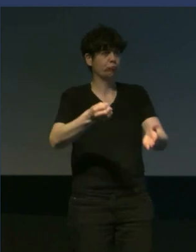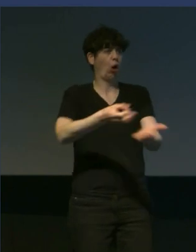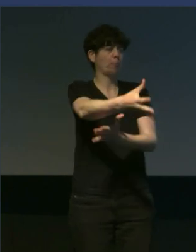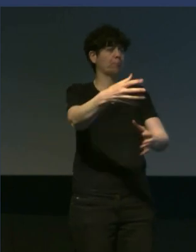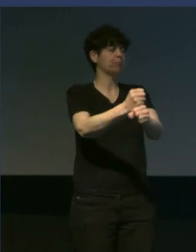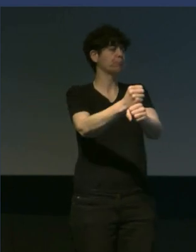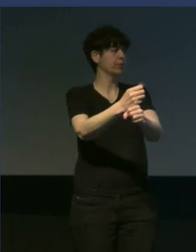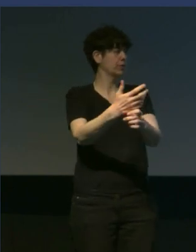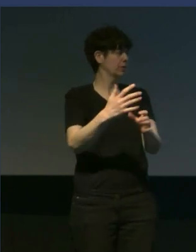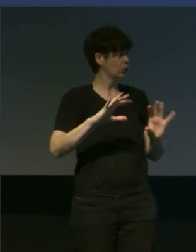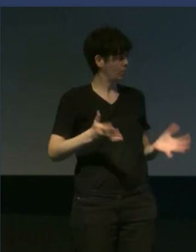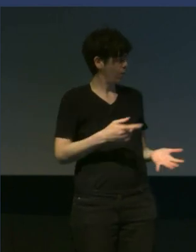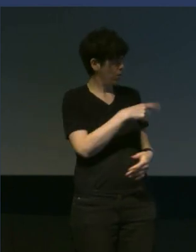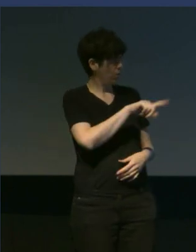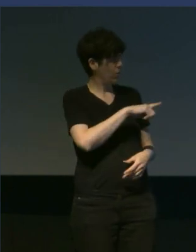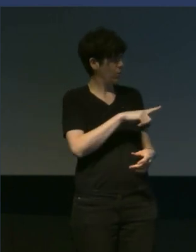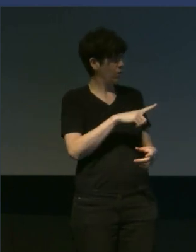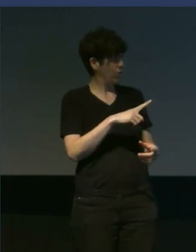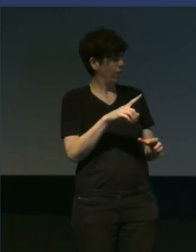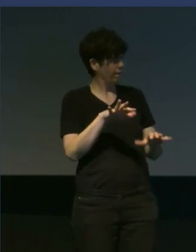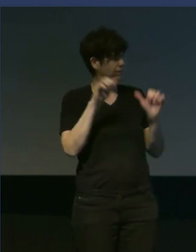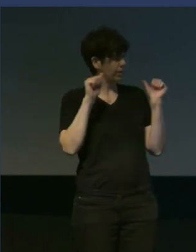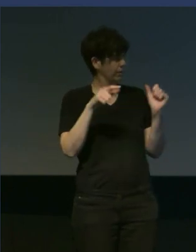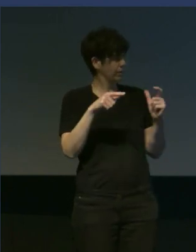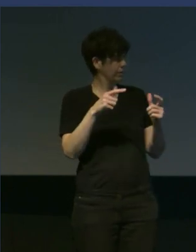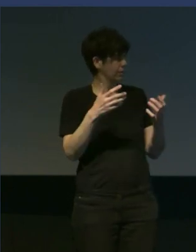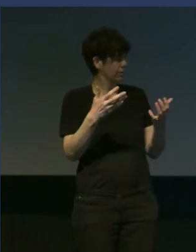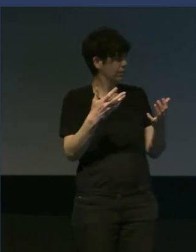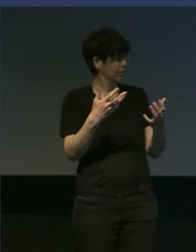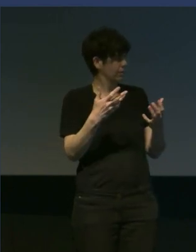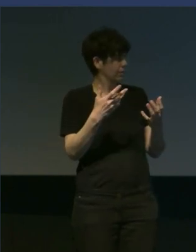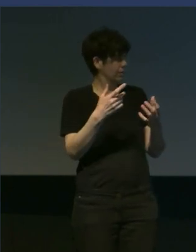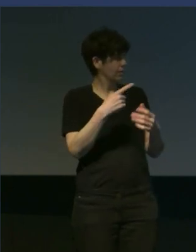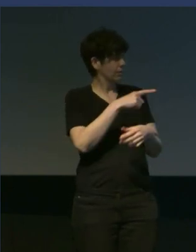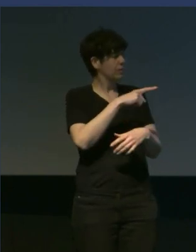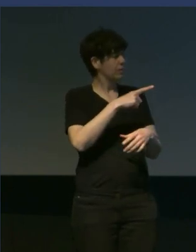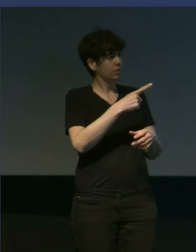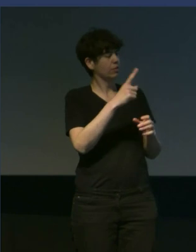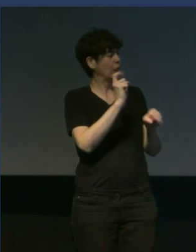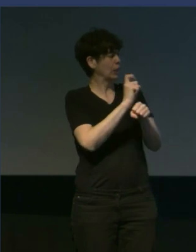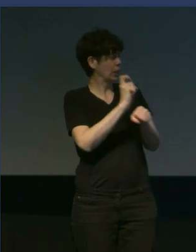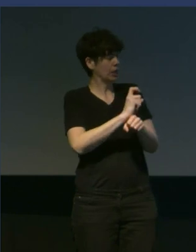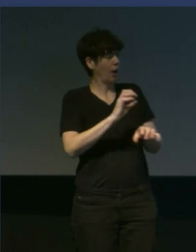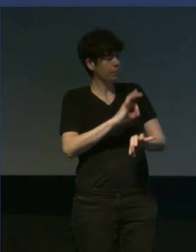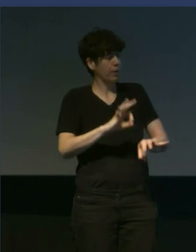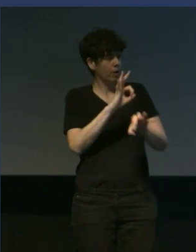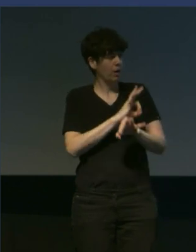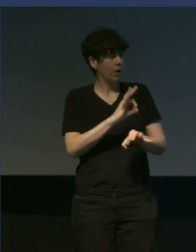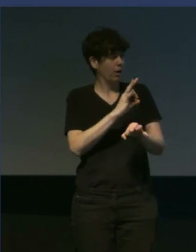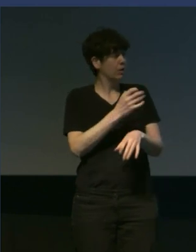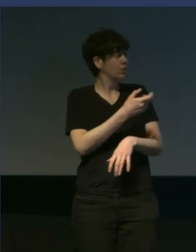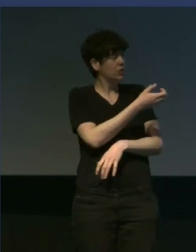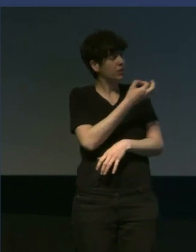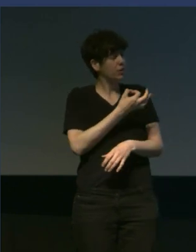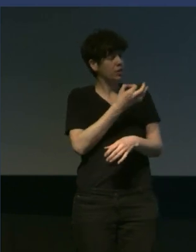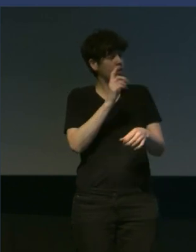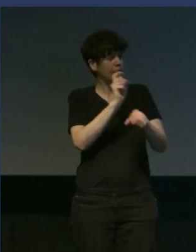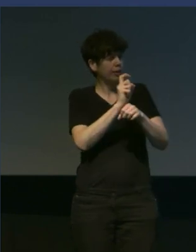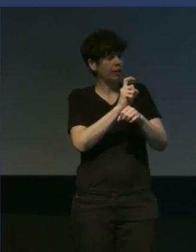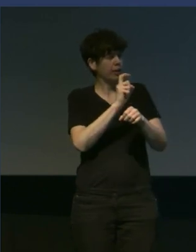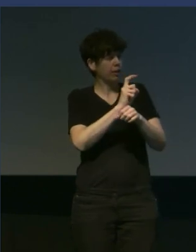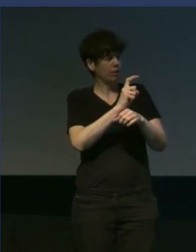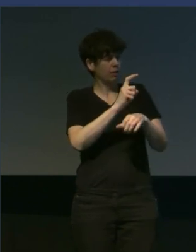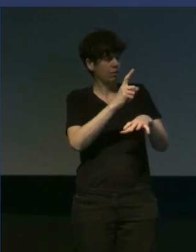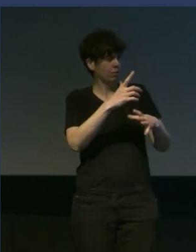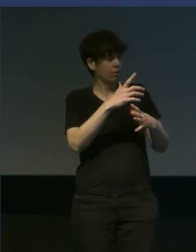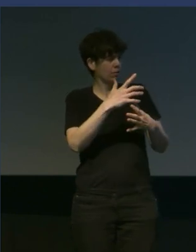essayer de ne pas tomber dans ce travers-là? Justement, vous avez dit que vous n'avez pas été attaqué finalement, alors, en tout cas pas sur le fond. Et justement,